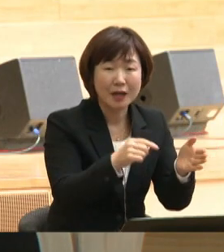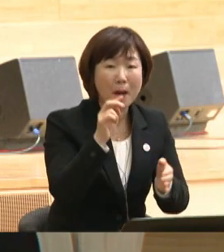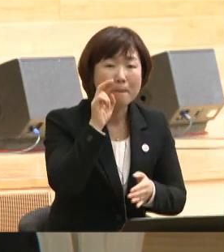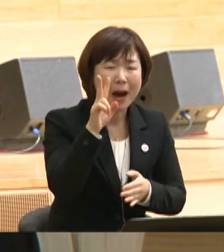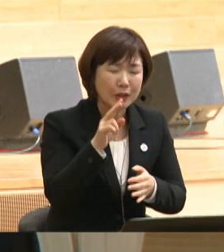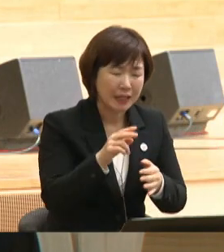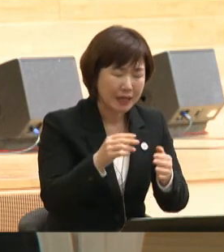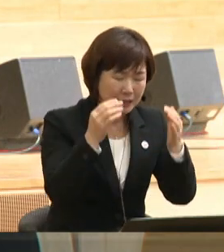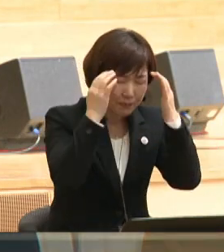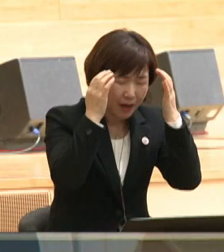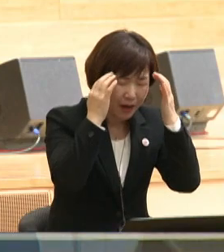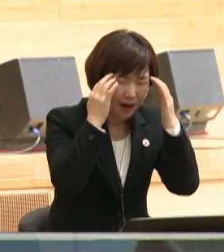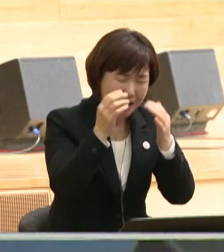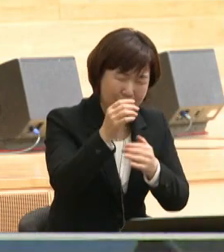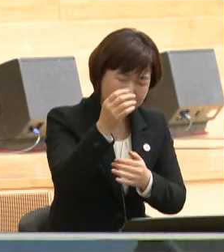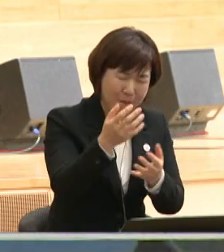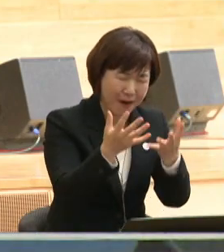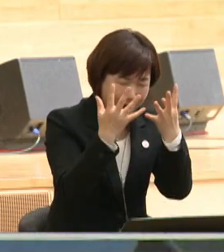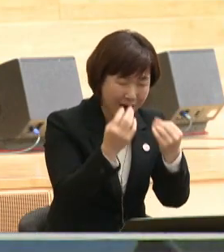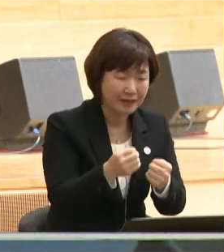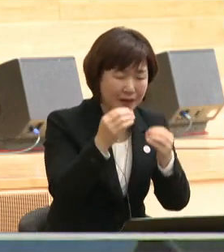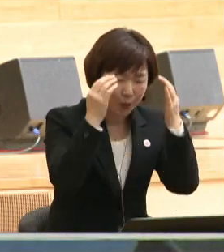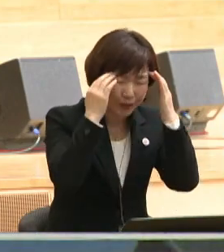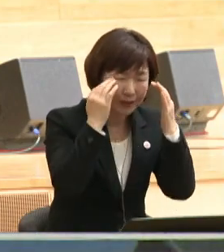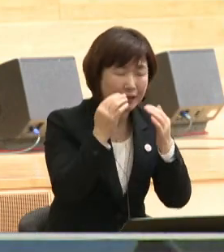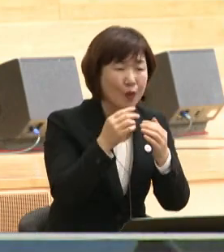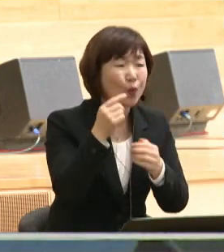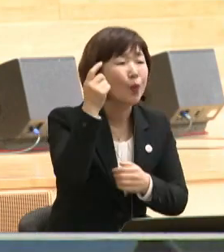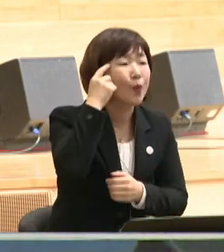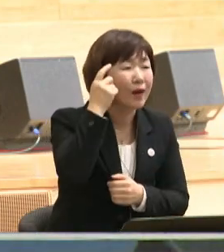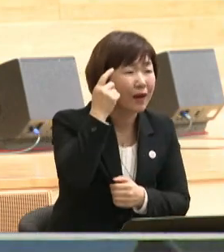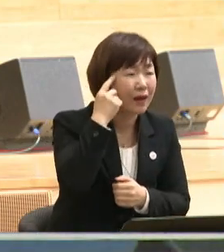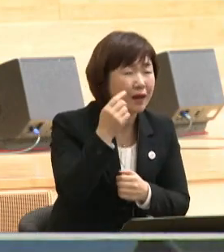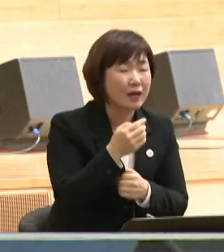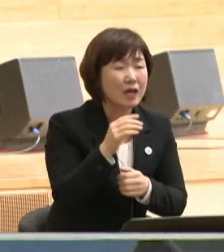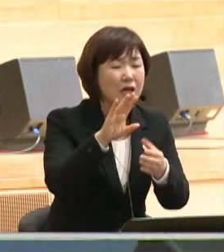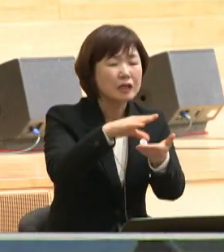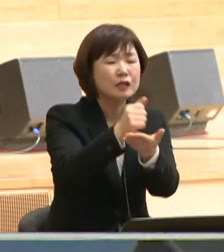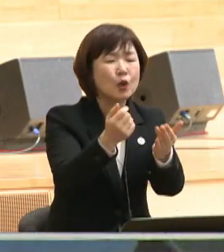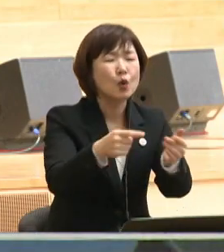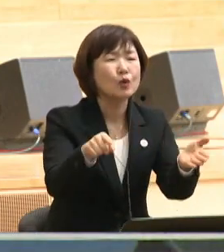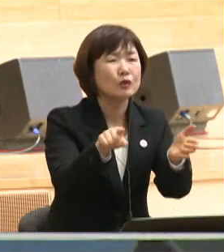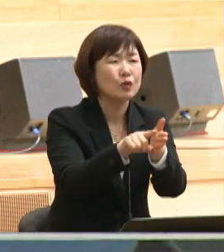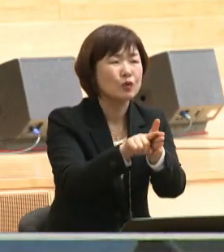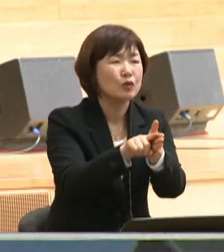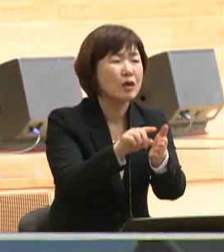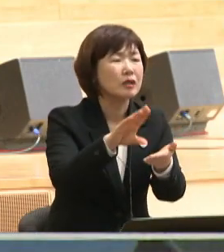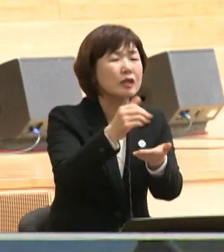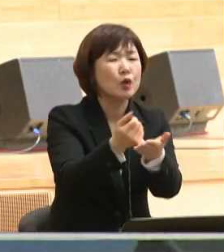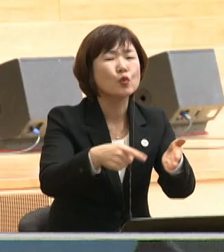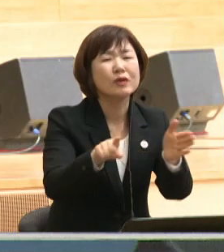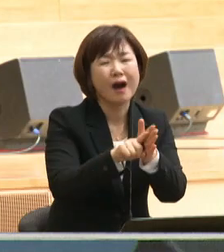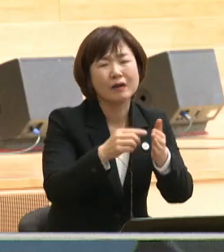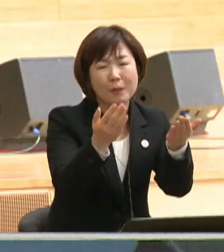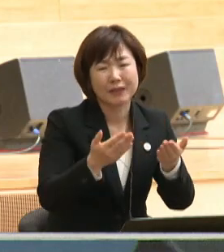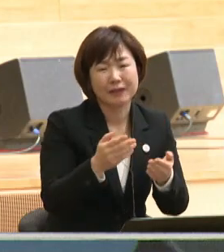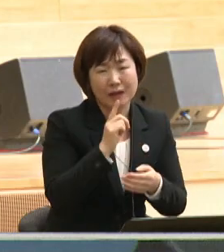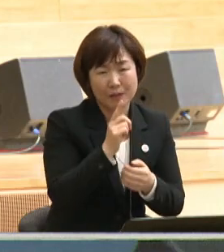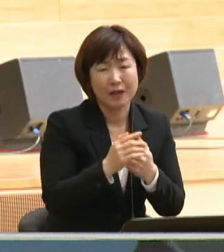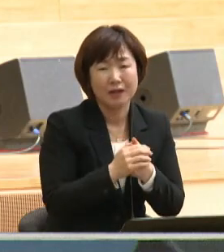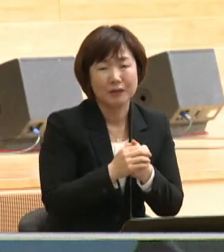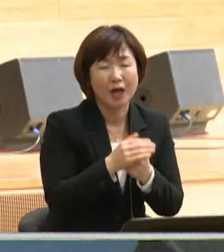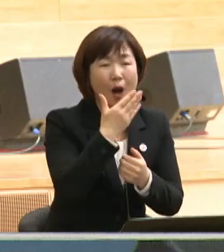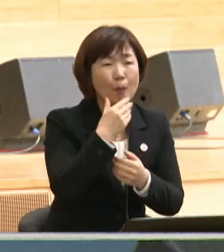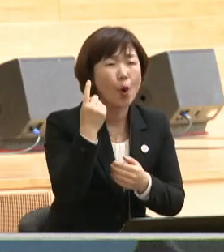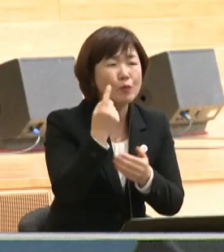당한 이런 수많은 고난들이 그리스도를 위하여 복을 위하여 살다가 받은 고난이라고 설명하는 것입니다 다시